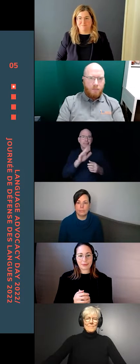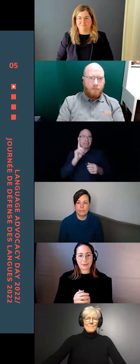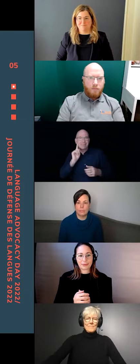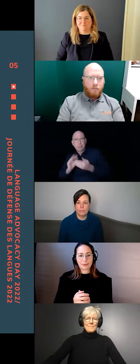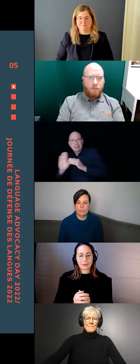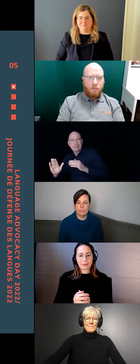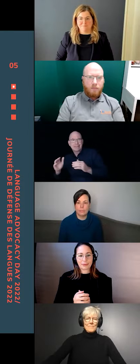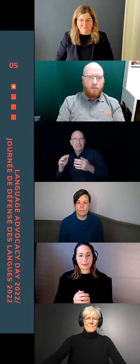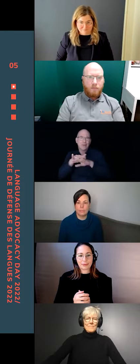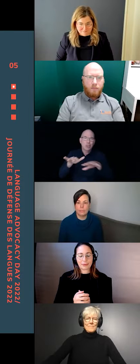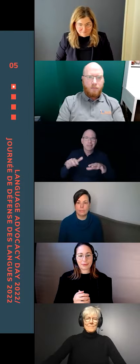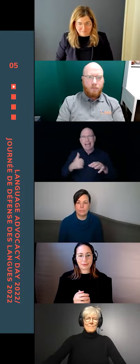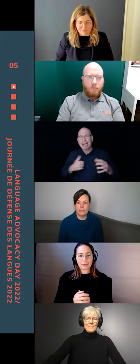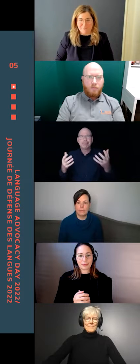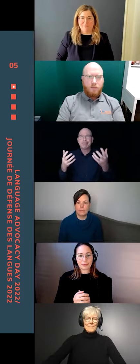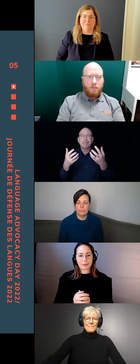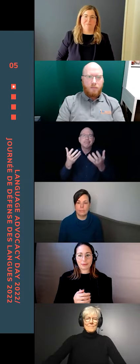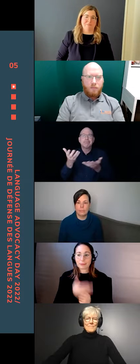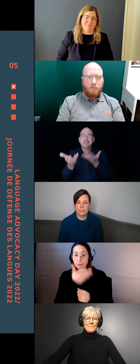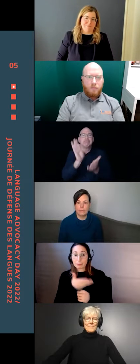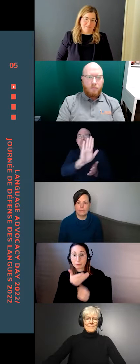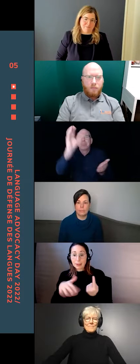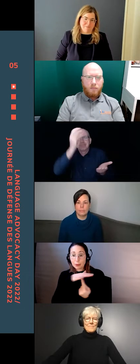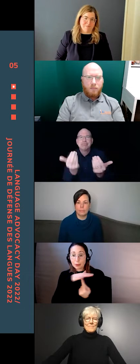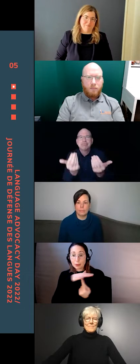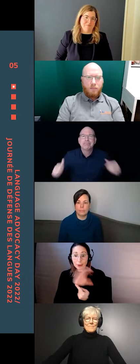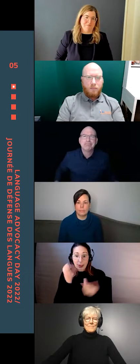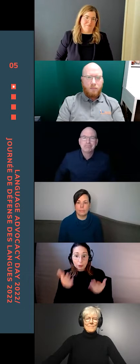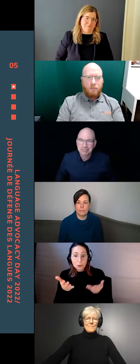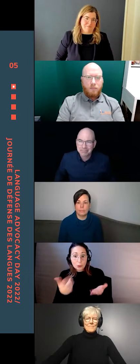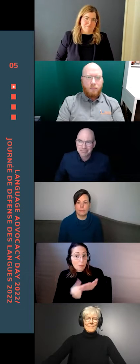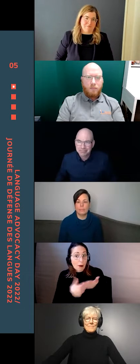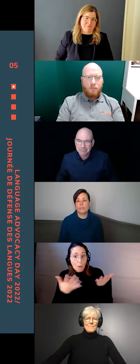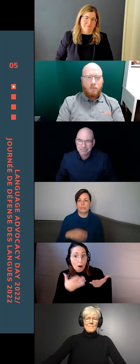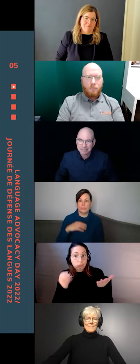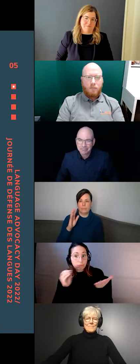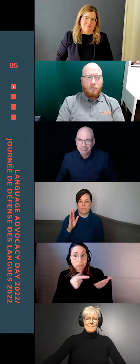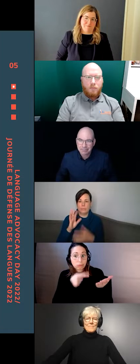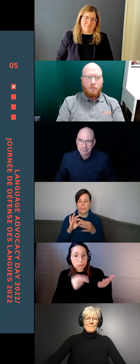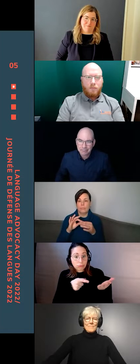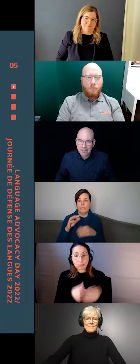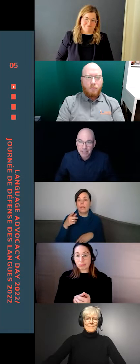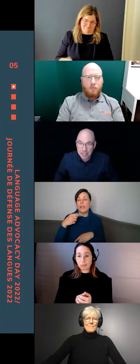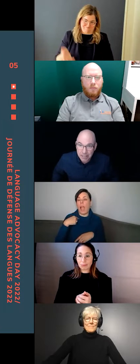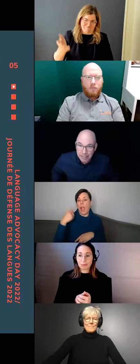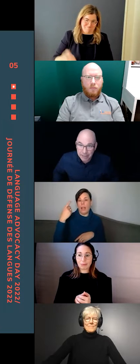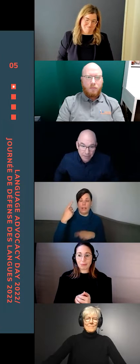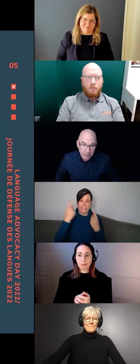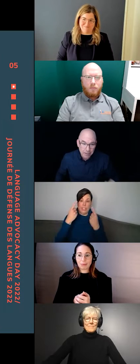Comment tu as tous des commentaires à faire sur la situation au Canada aujourd'hui?